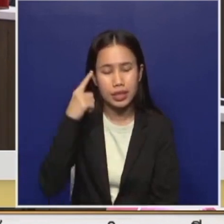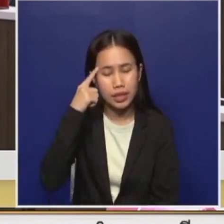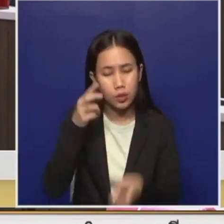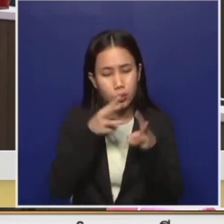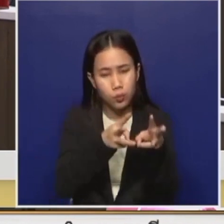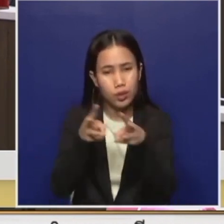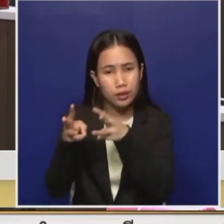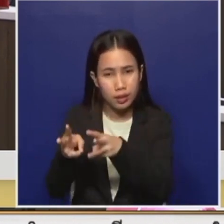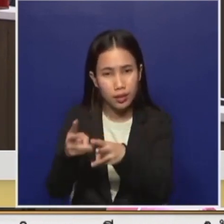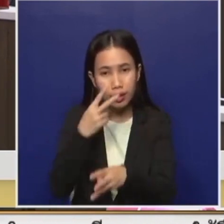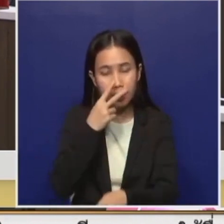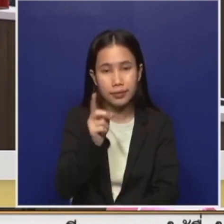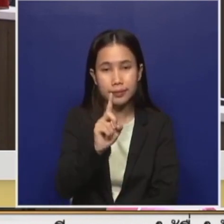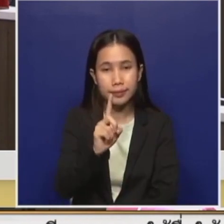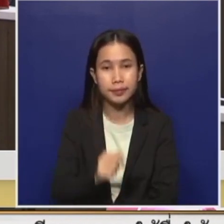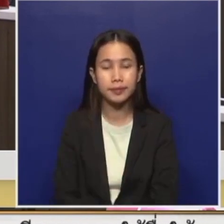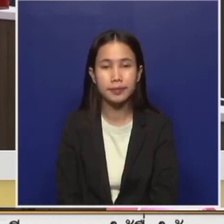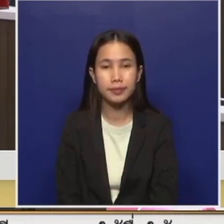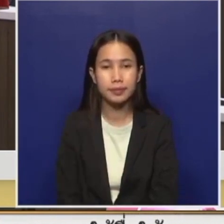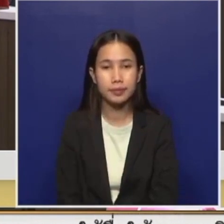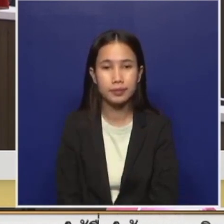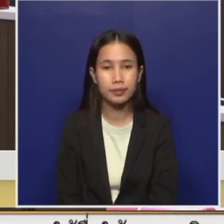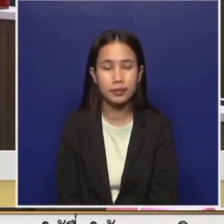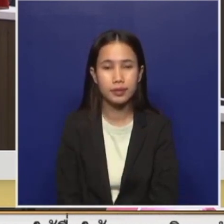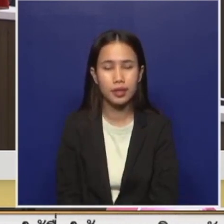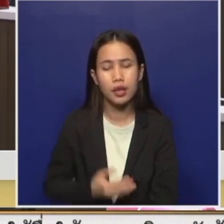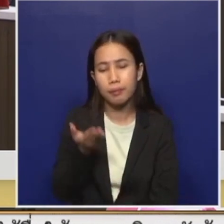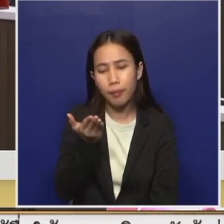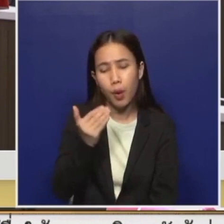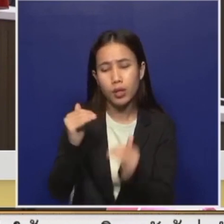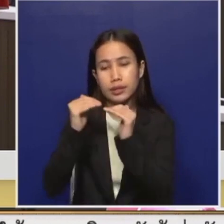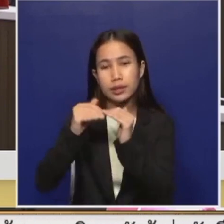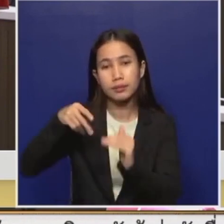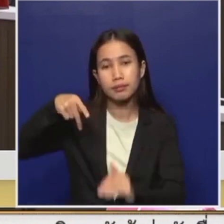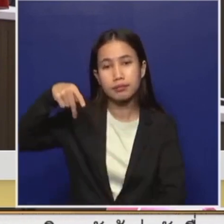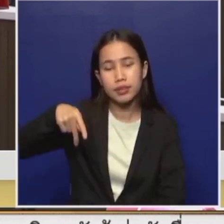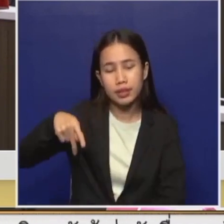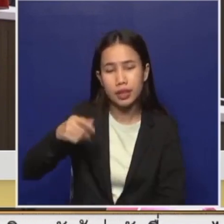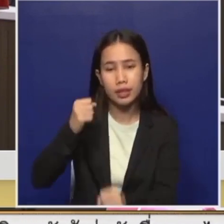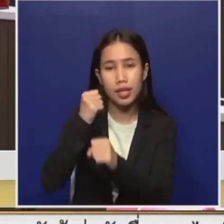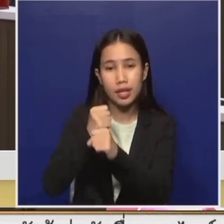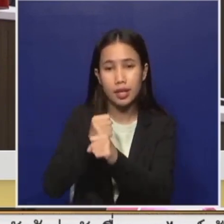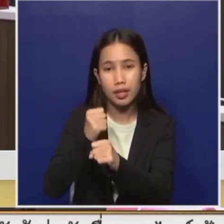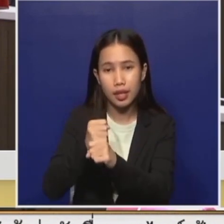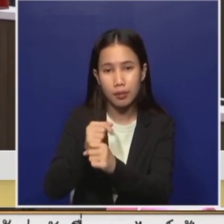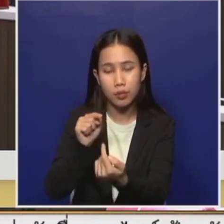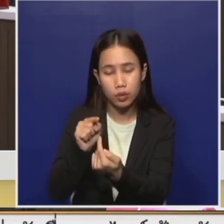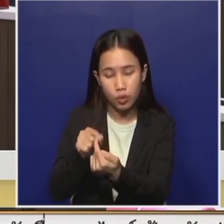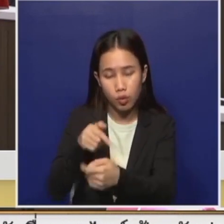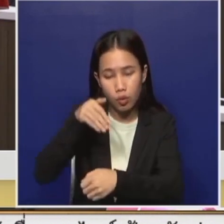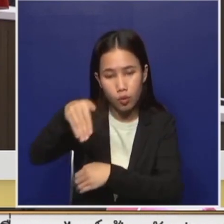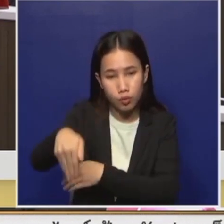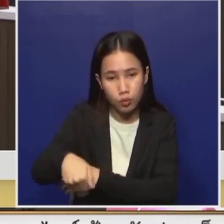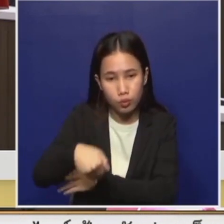ช่ทางทเห็นก็ไปขอสิทธพิเศษในการที่จะบรรนัการเรื่องการขุดลอก